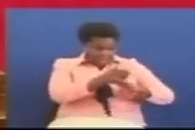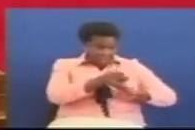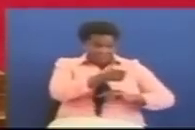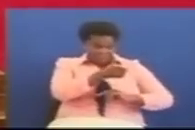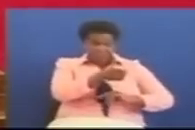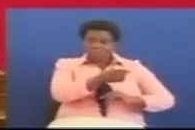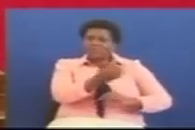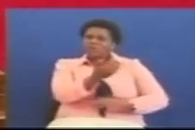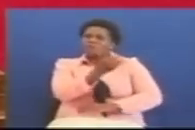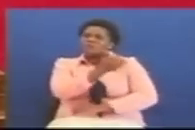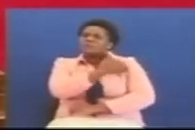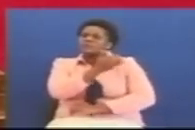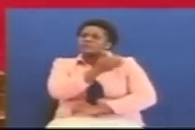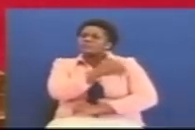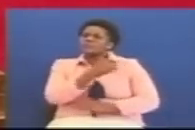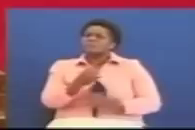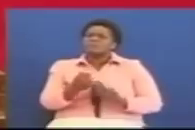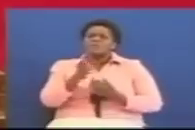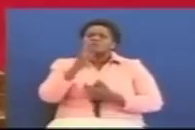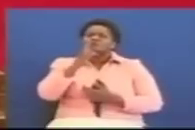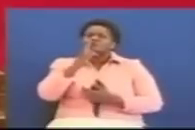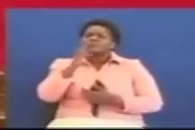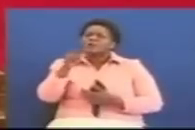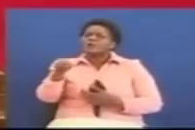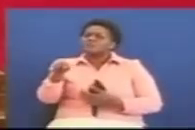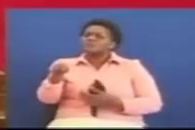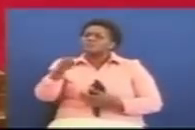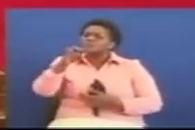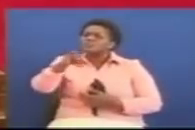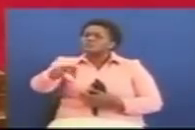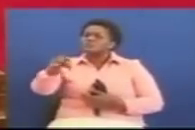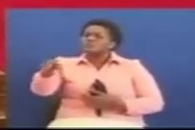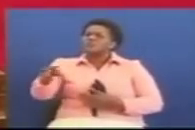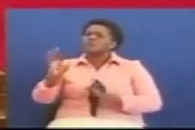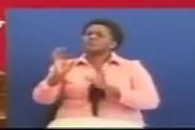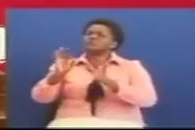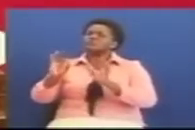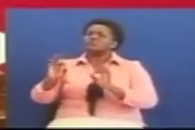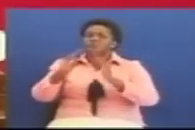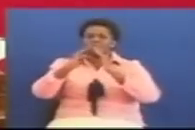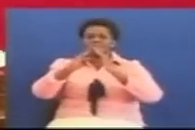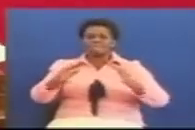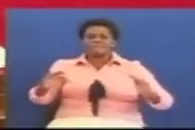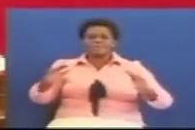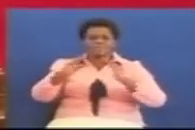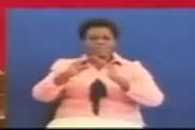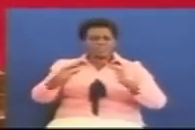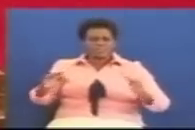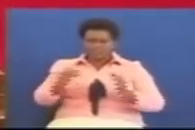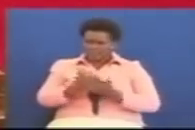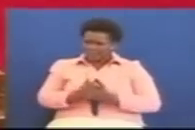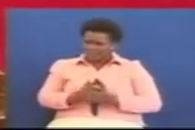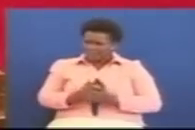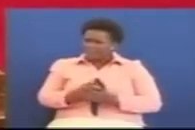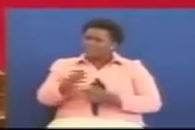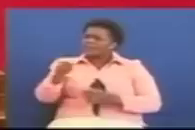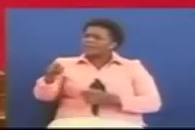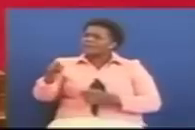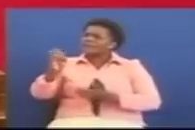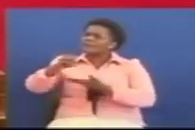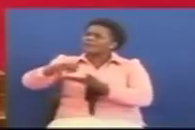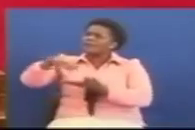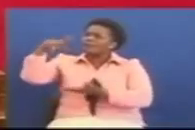DFC nchini Misri na Algeria, lakini tumbaku ya Tanzania inauzwa kwa bei ya juu kutokana na